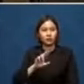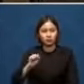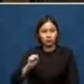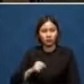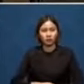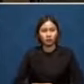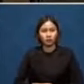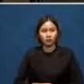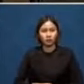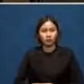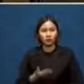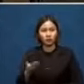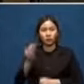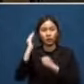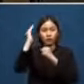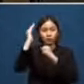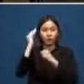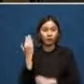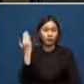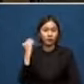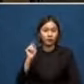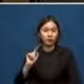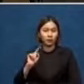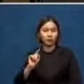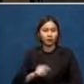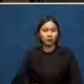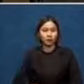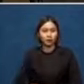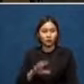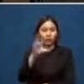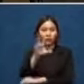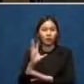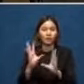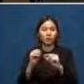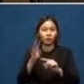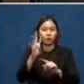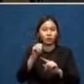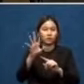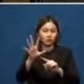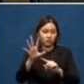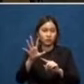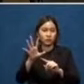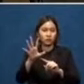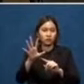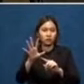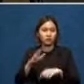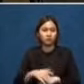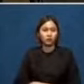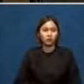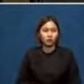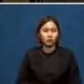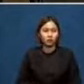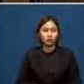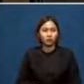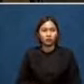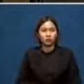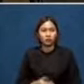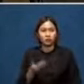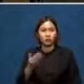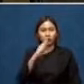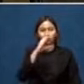มขออนุญาตท่านผู้อภิปรายเมื่อสักครู่นี้ครับข้อบังคับการประชุมข้อ45ท่าน